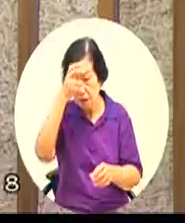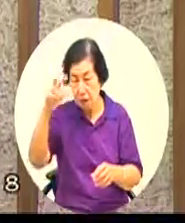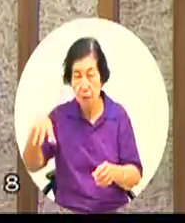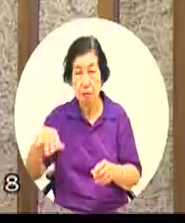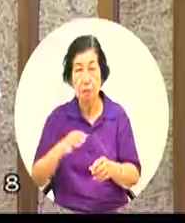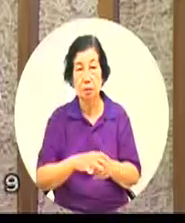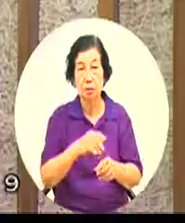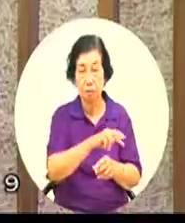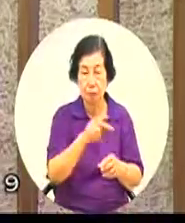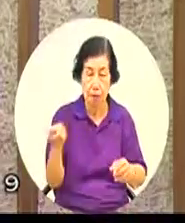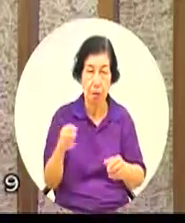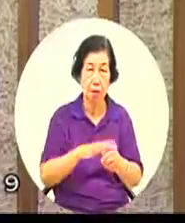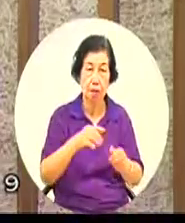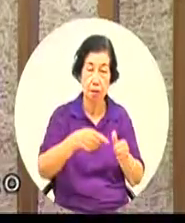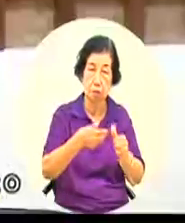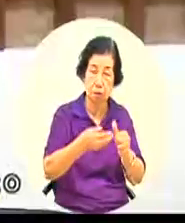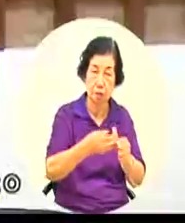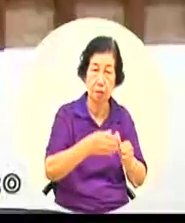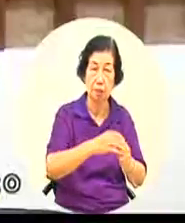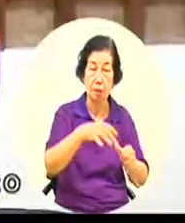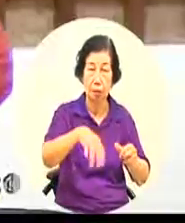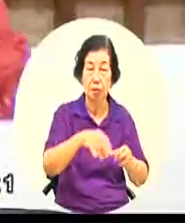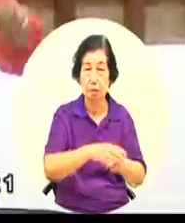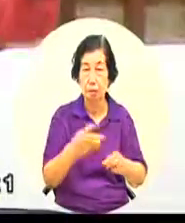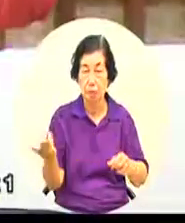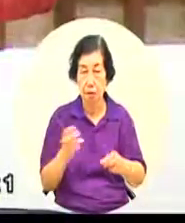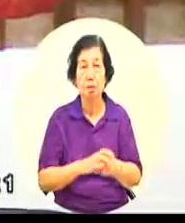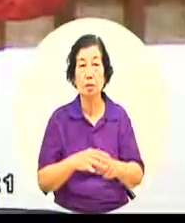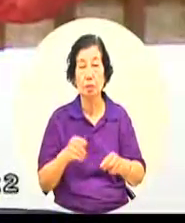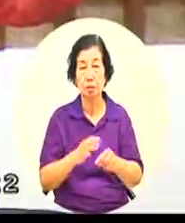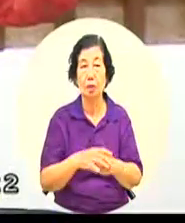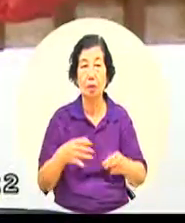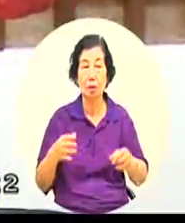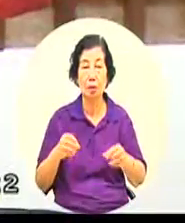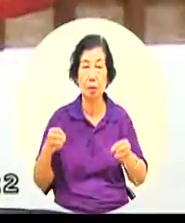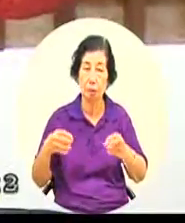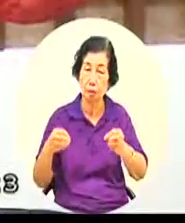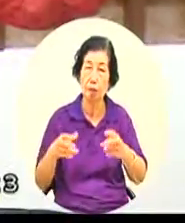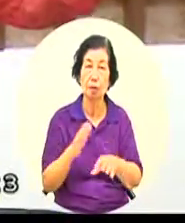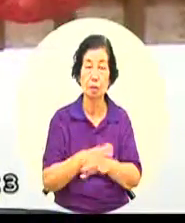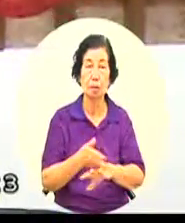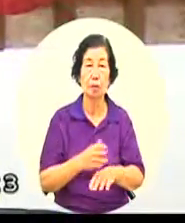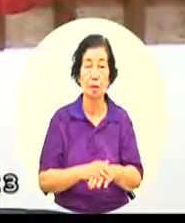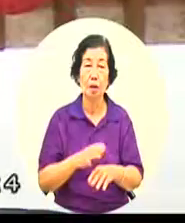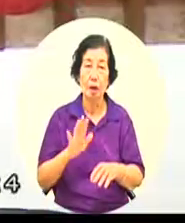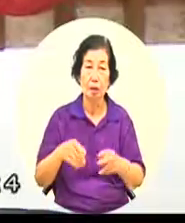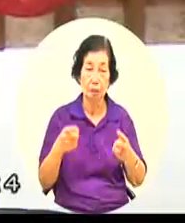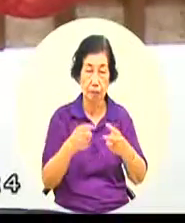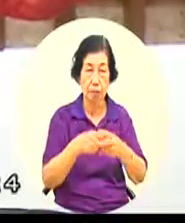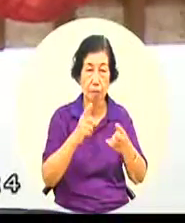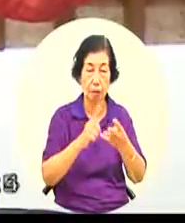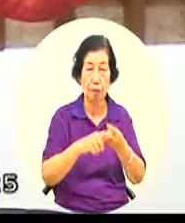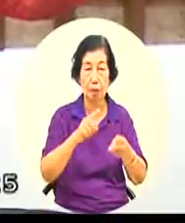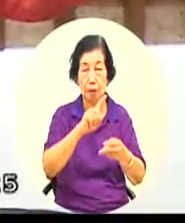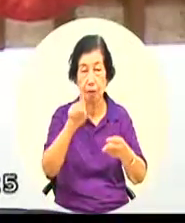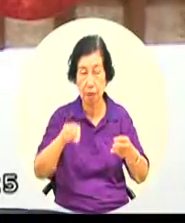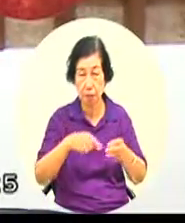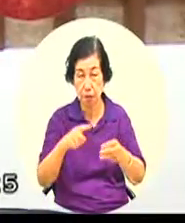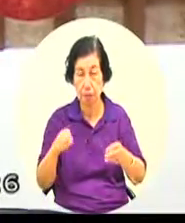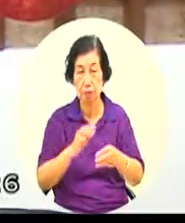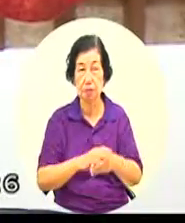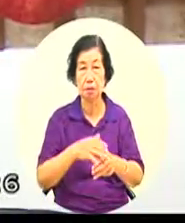个 double check。 好，那你针对我刚刚讲的，譬如说我们刚刚看到的小王子泡面啊，还有这些糖果里